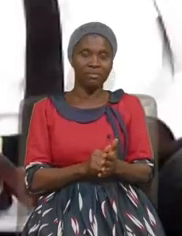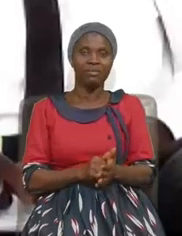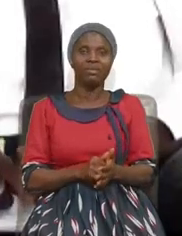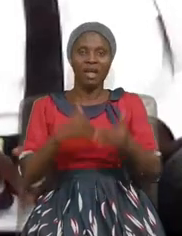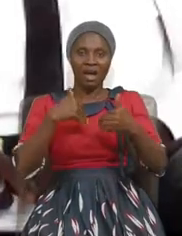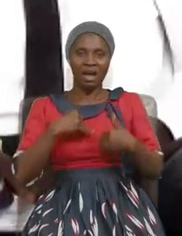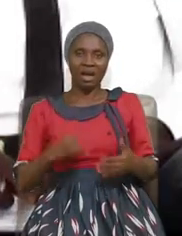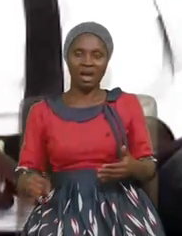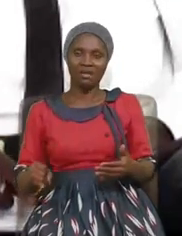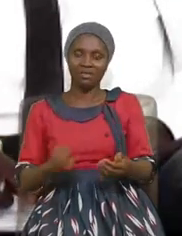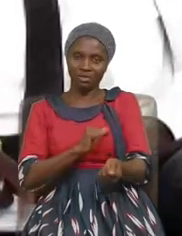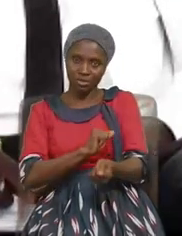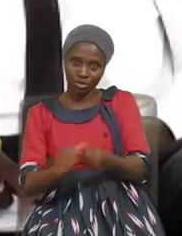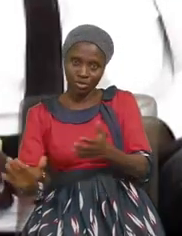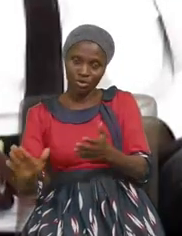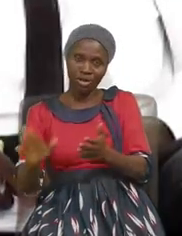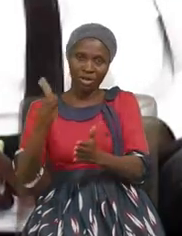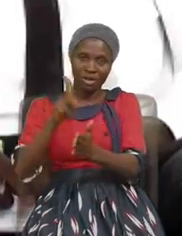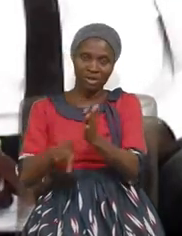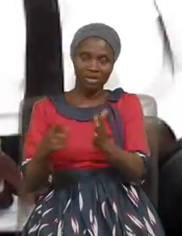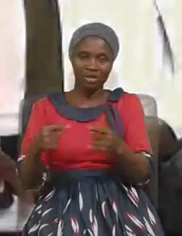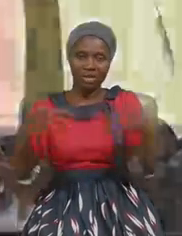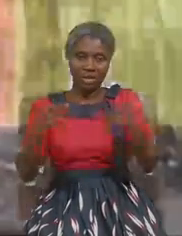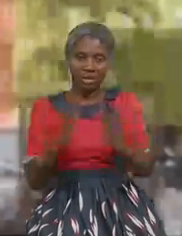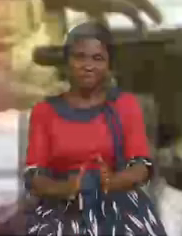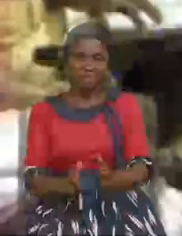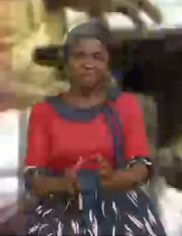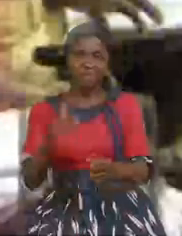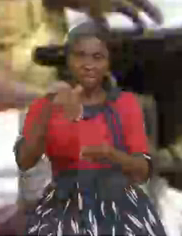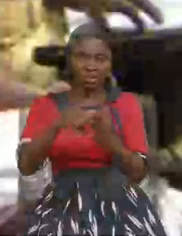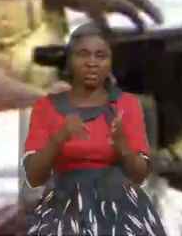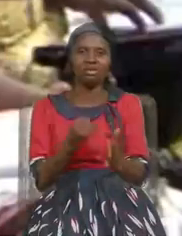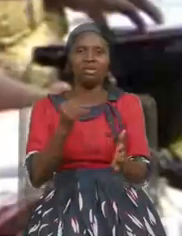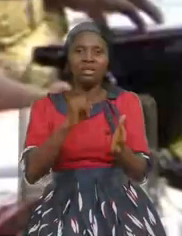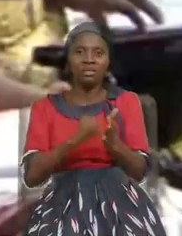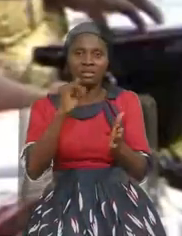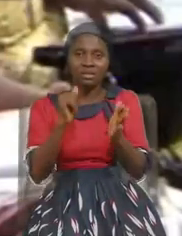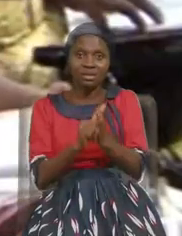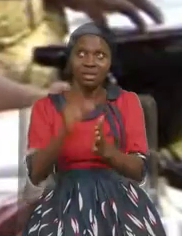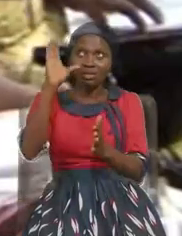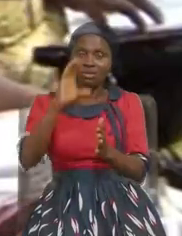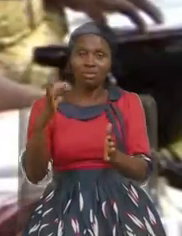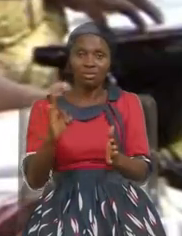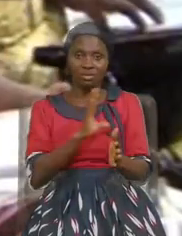l'inimitié. C'est la croix de Jésus-Christ qui ôte l'inimitié,